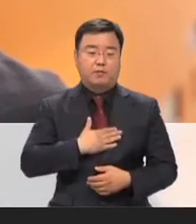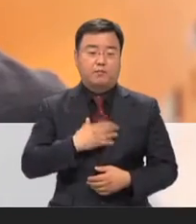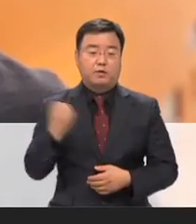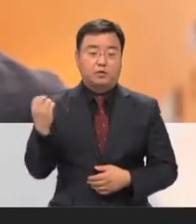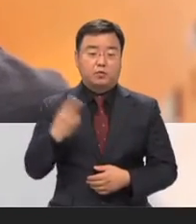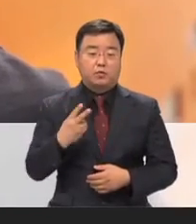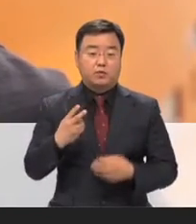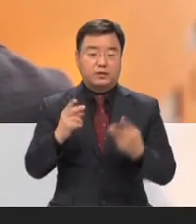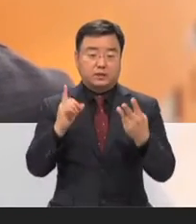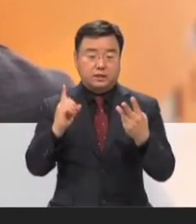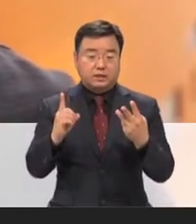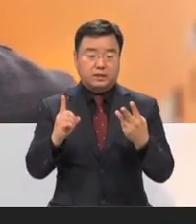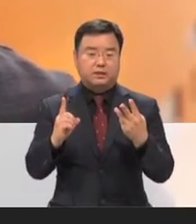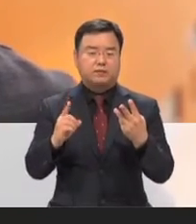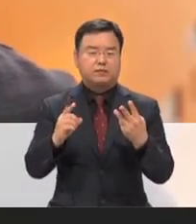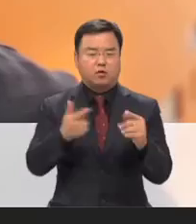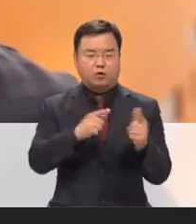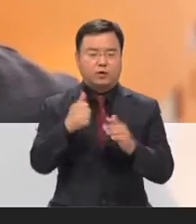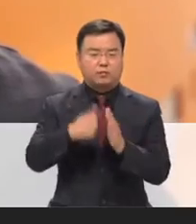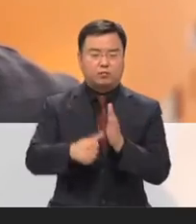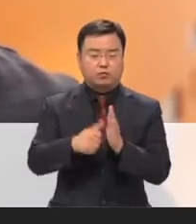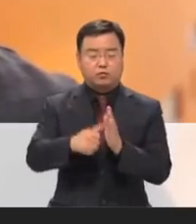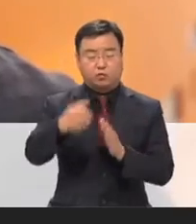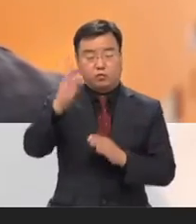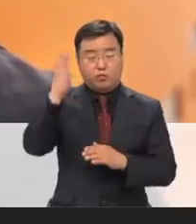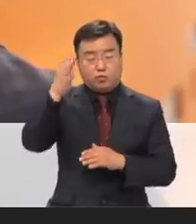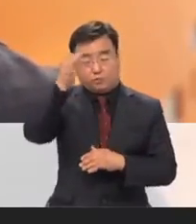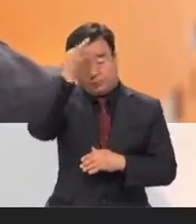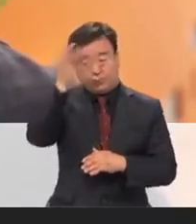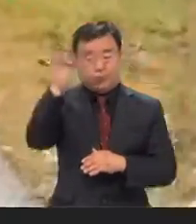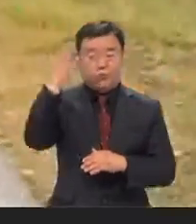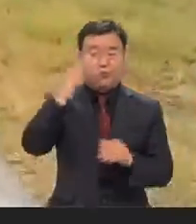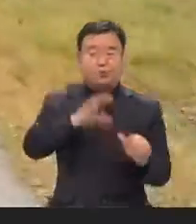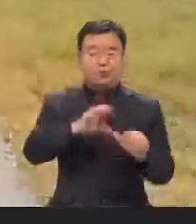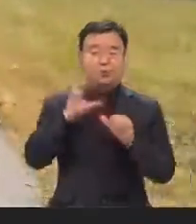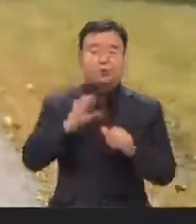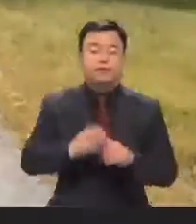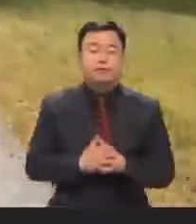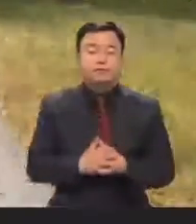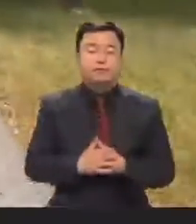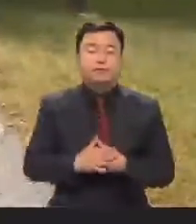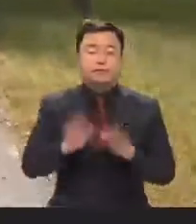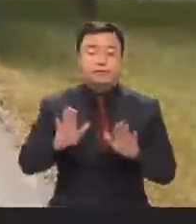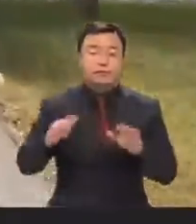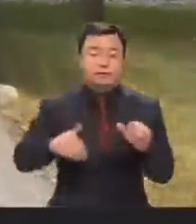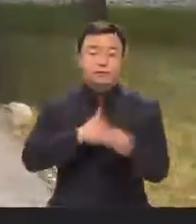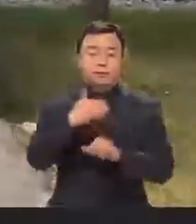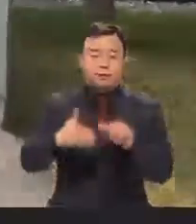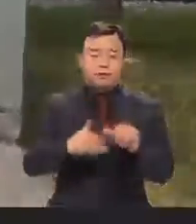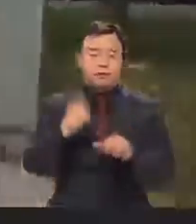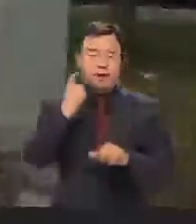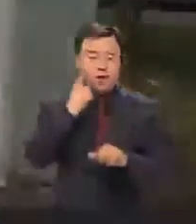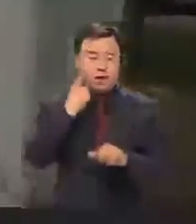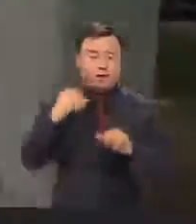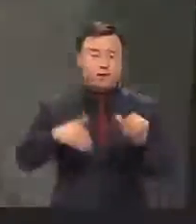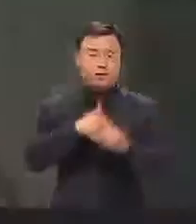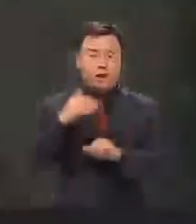use the latest technologies in 3D prototyping. 현실과 가상을 넘나드는